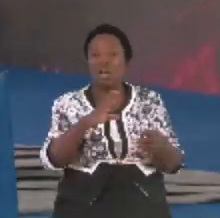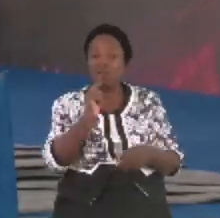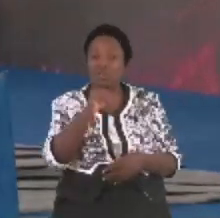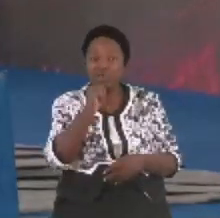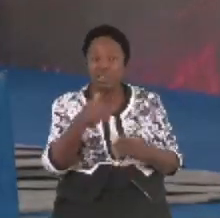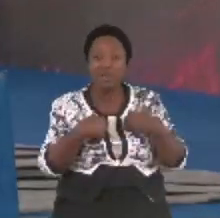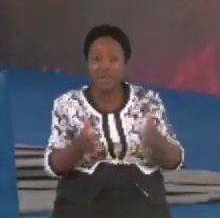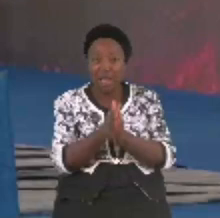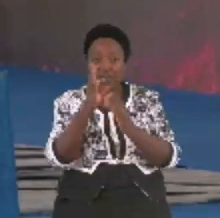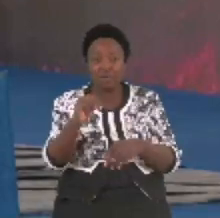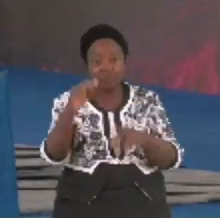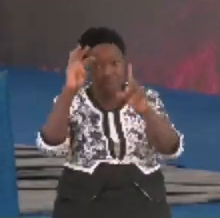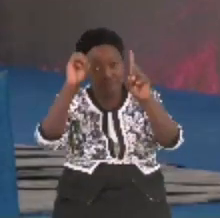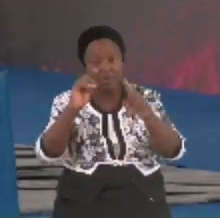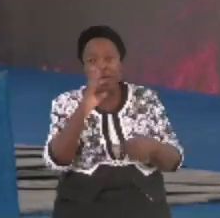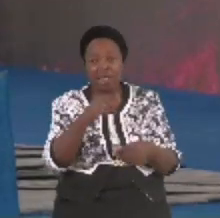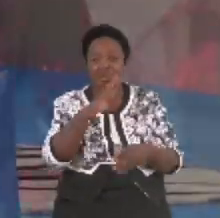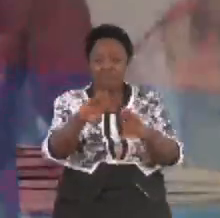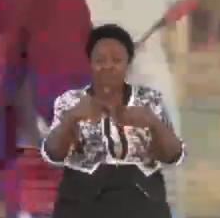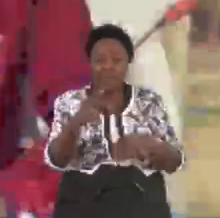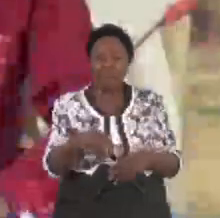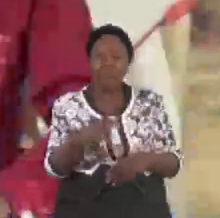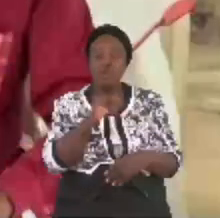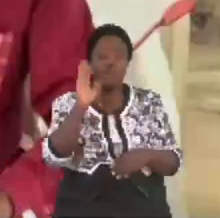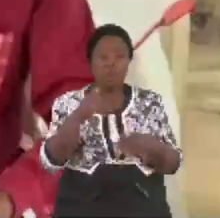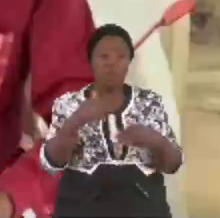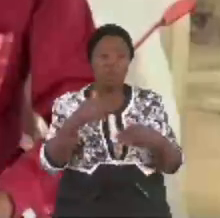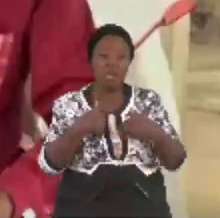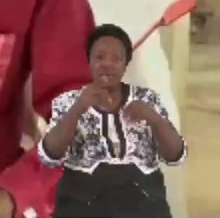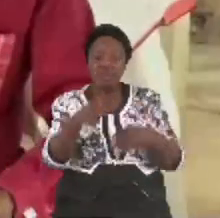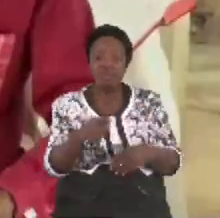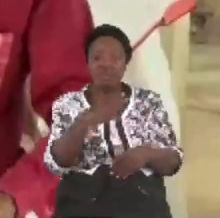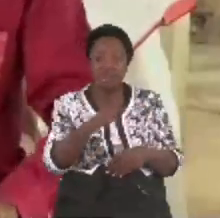et il t'aurait donné de l'eau vive. »